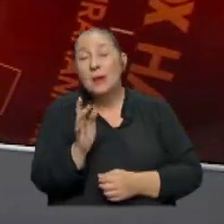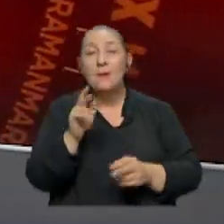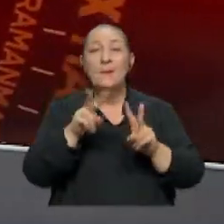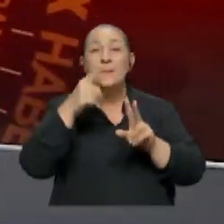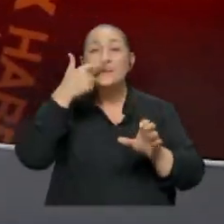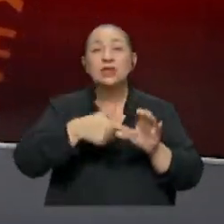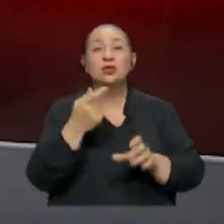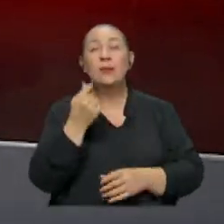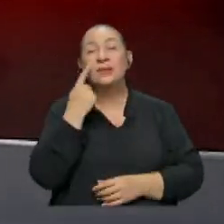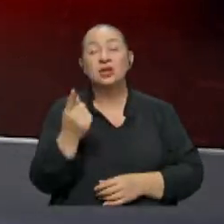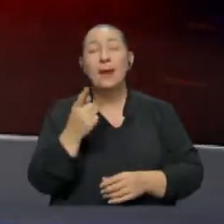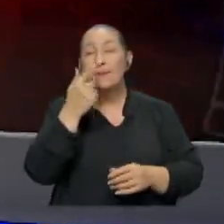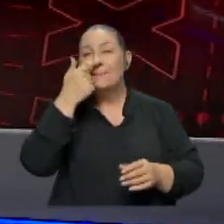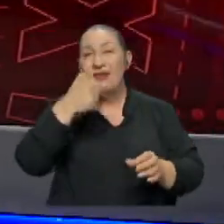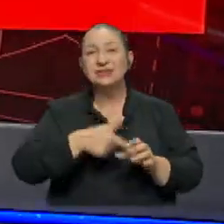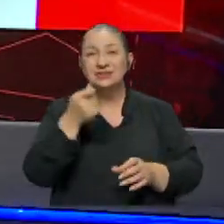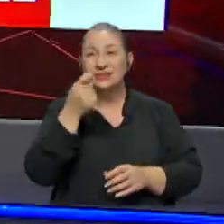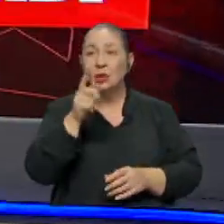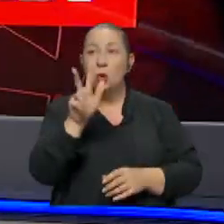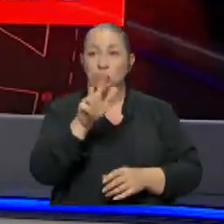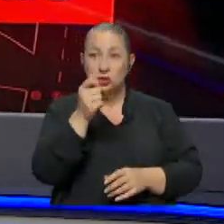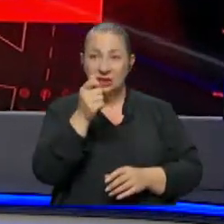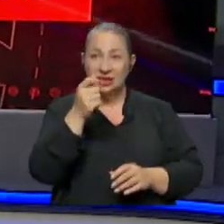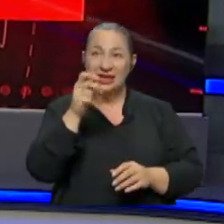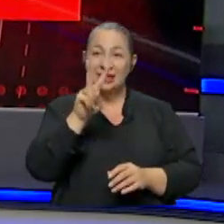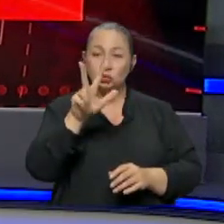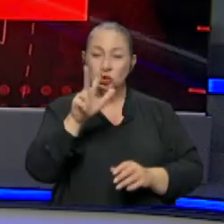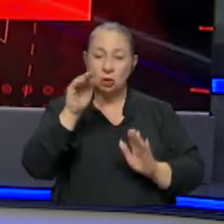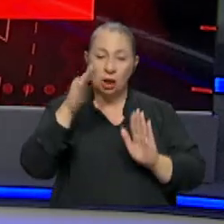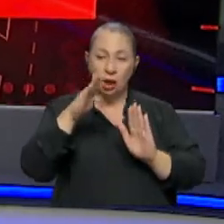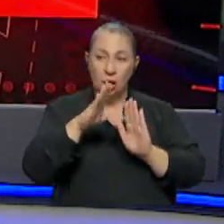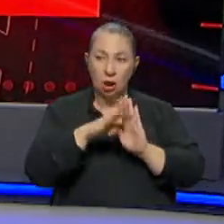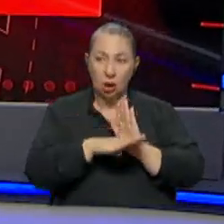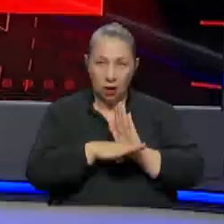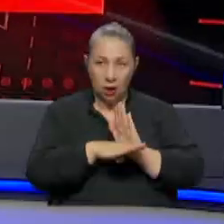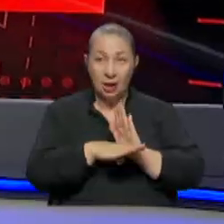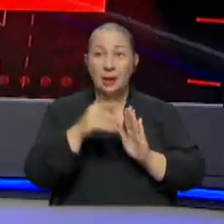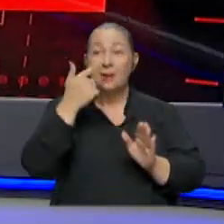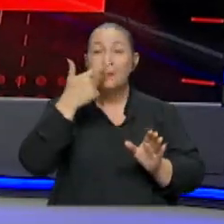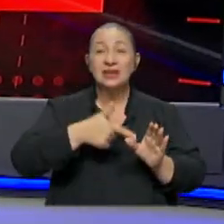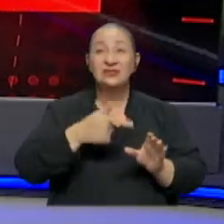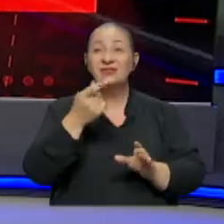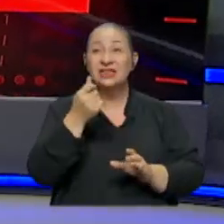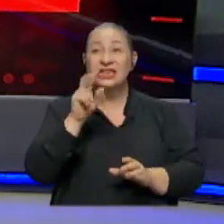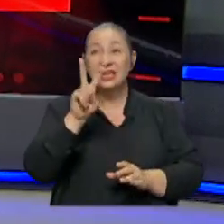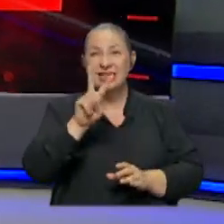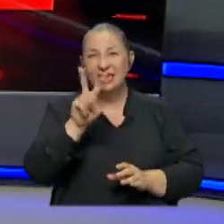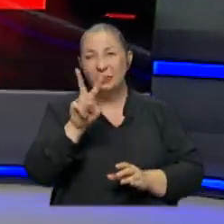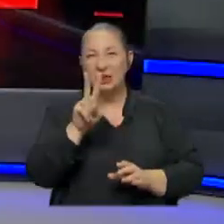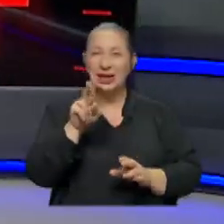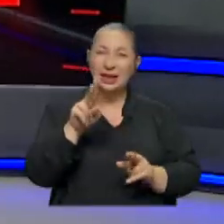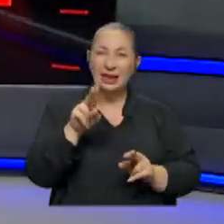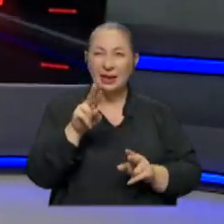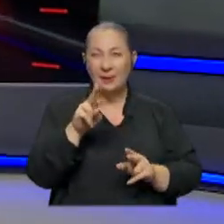Mazot fiyatlarına bakacağız. Akaryakıt fiyatlarına. Mazot 30 liradan 23 liralara geriledi. İşte benzinin fiyatı 20